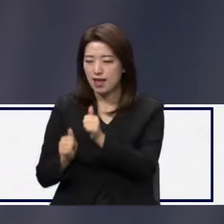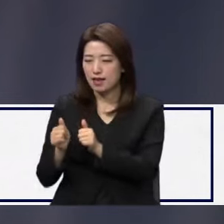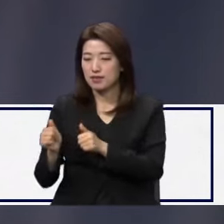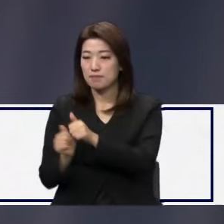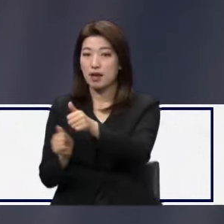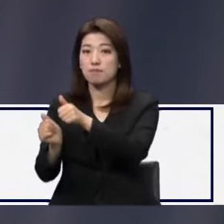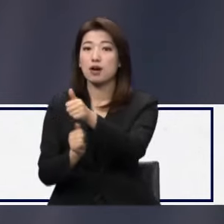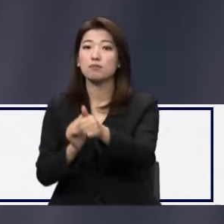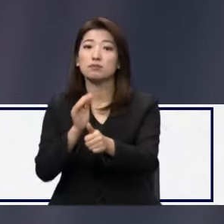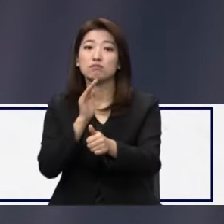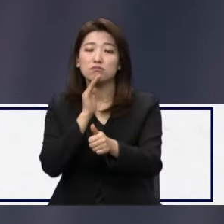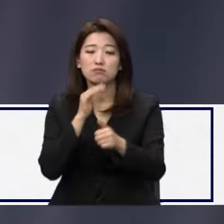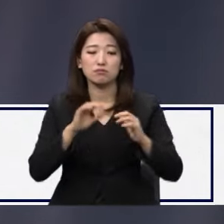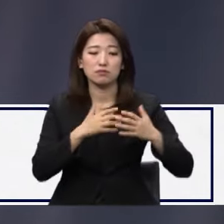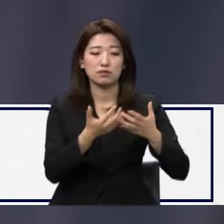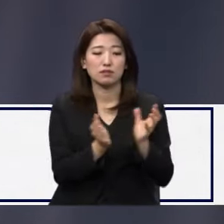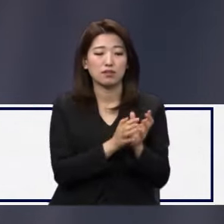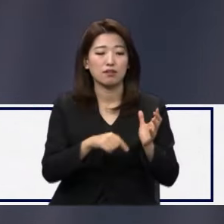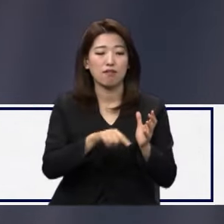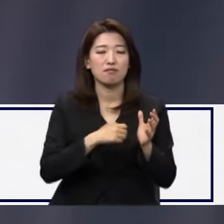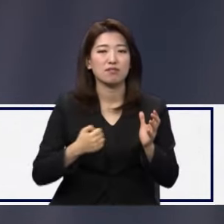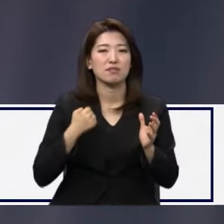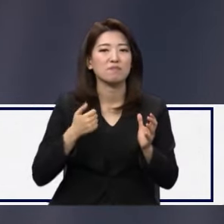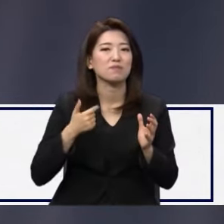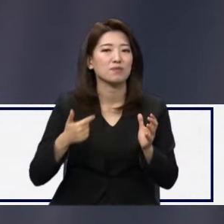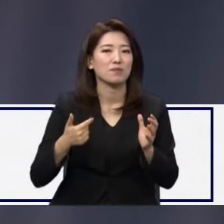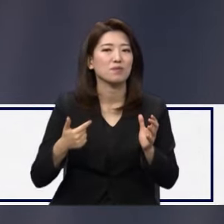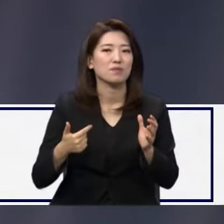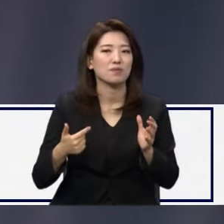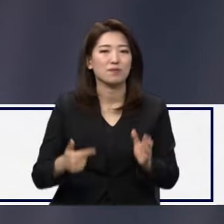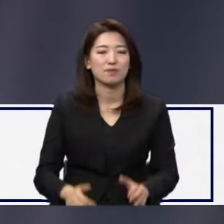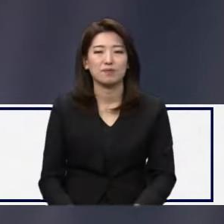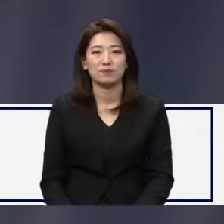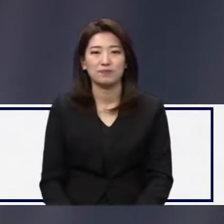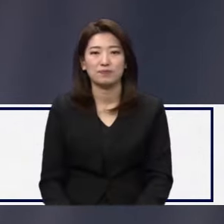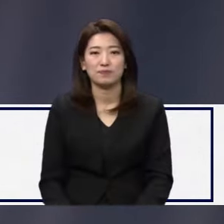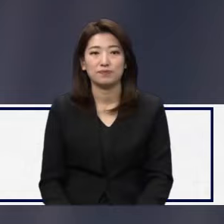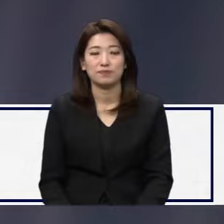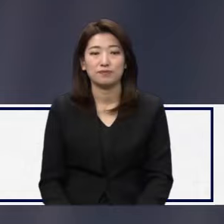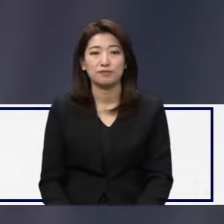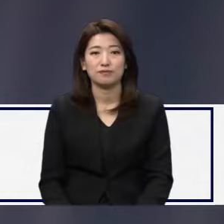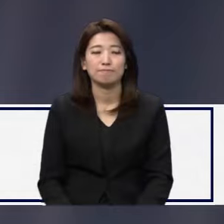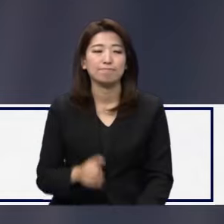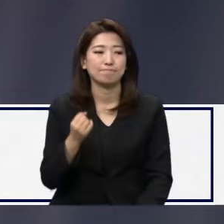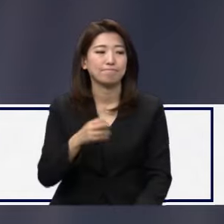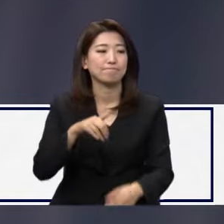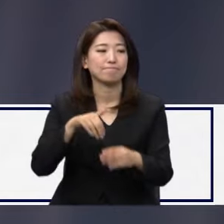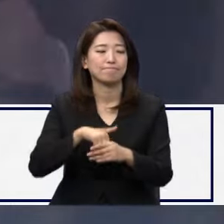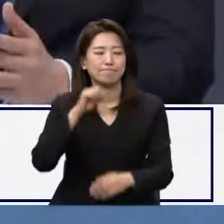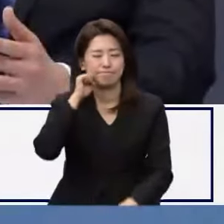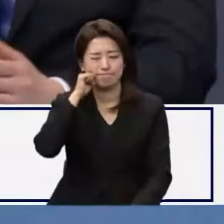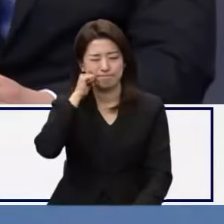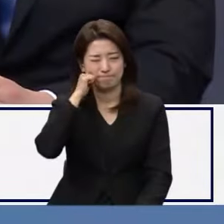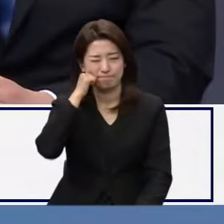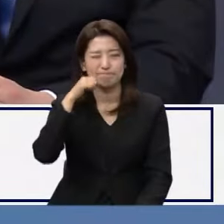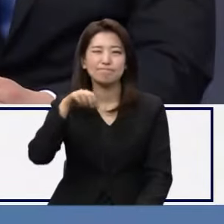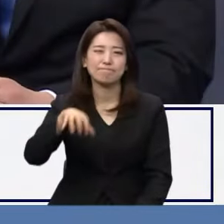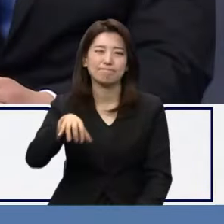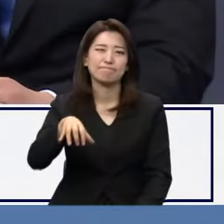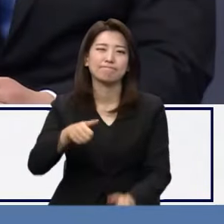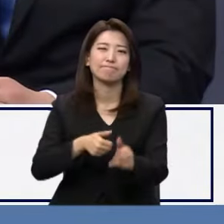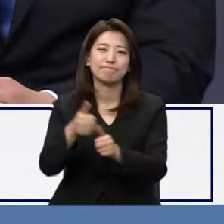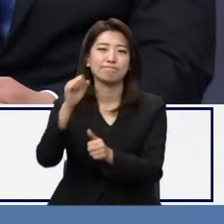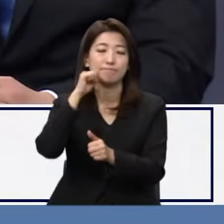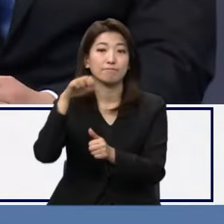늘어나신 것이고 저희 당에서 사실 그동안에 말씀하신 것처럼 그 험지 출마를 요구해 왔었는데 그 요구에 응대하고